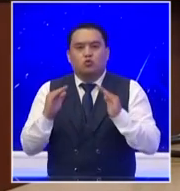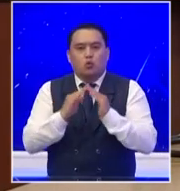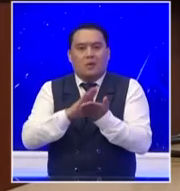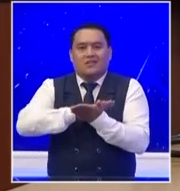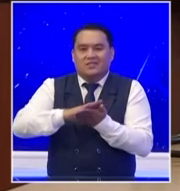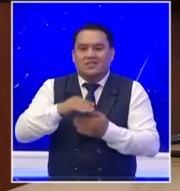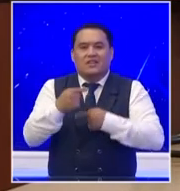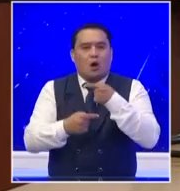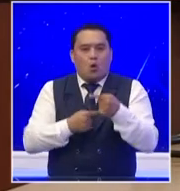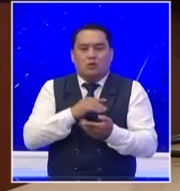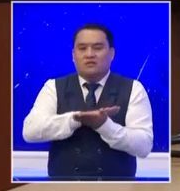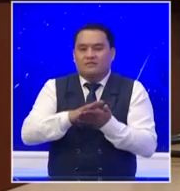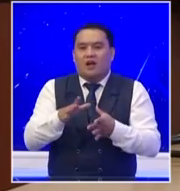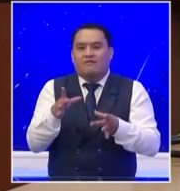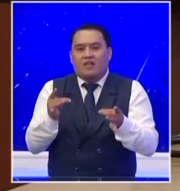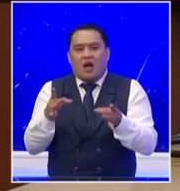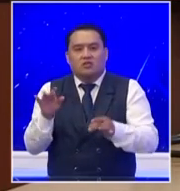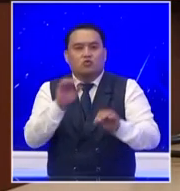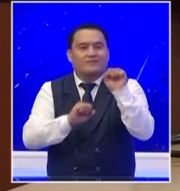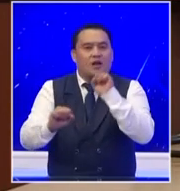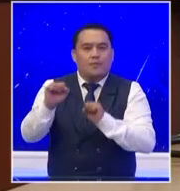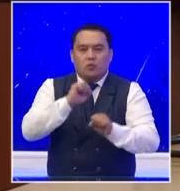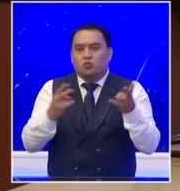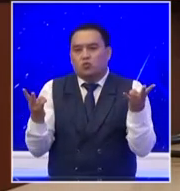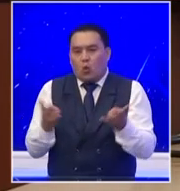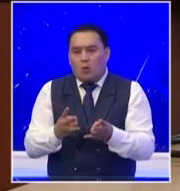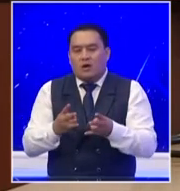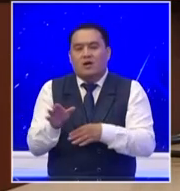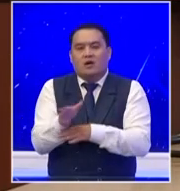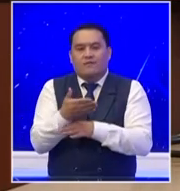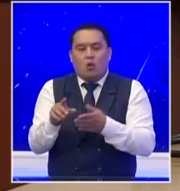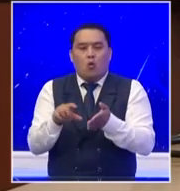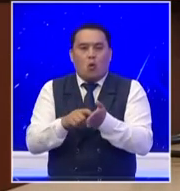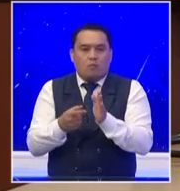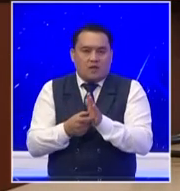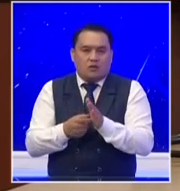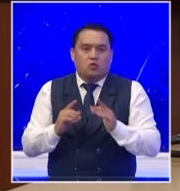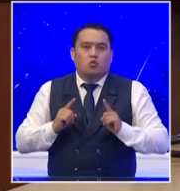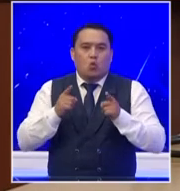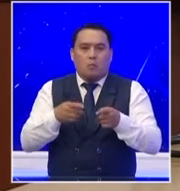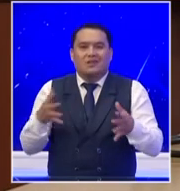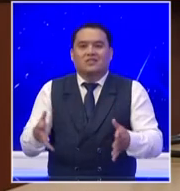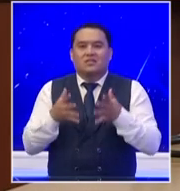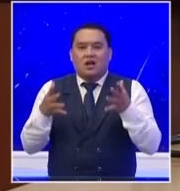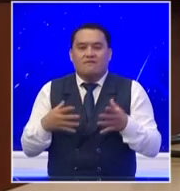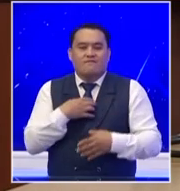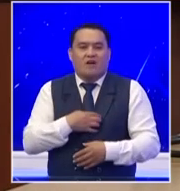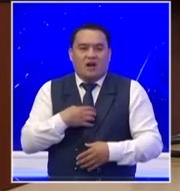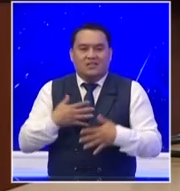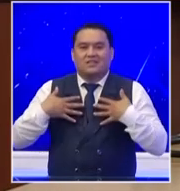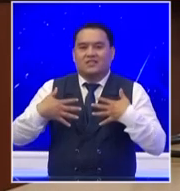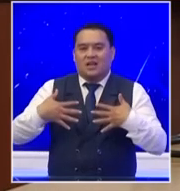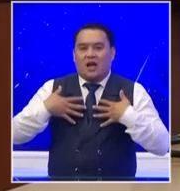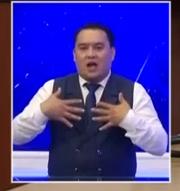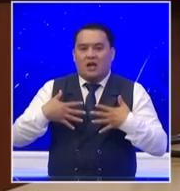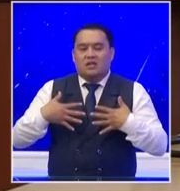чистоту. Регулярно проводите влажную уборку с дезинфицирующими средствами. Проветривайте комнаты. Так в дом попадет кислород, а это очень важно для дыхательных